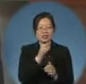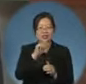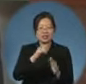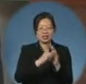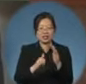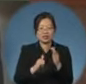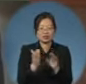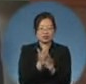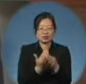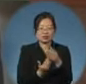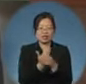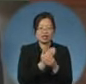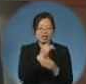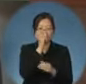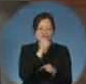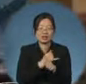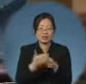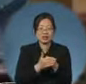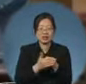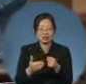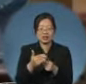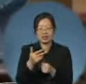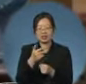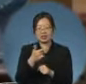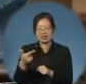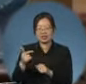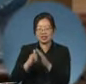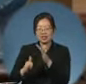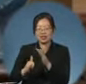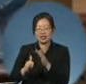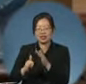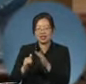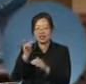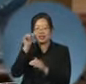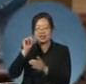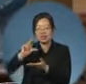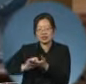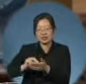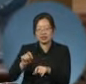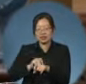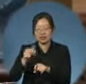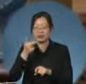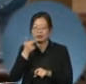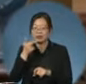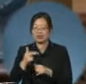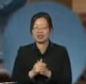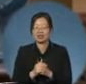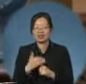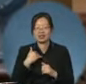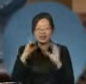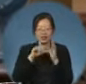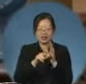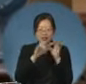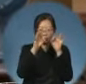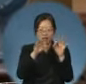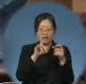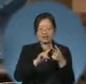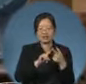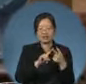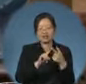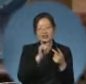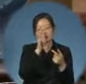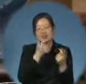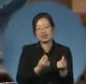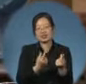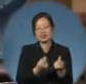옥에서 나오는 양상 되거든요 근데 대가족 에서는 사춘기 문제가 벌 없어요 그래요 왜 절여서 때만 해도 그런 게 있어요